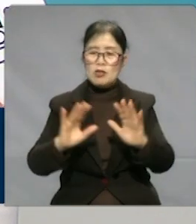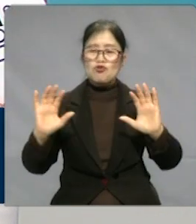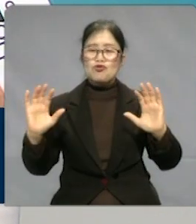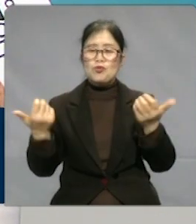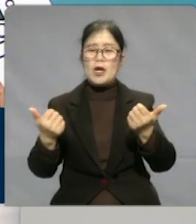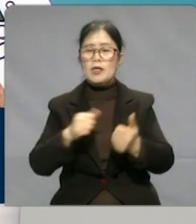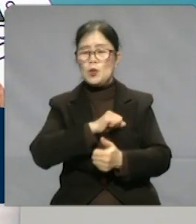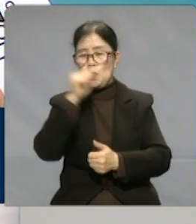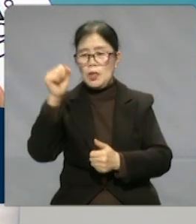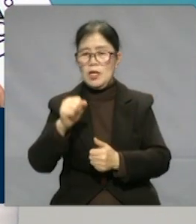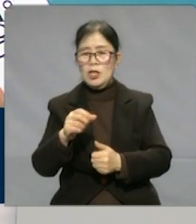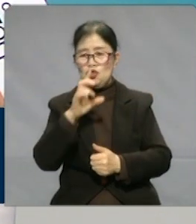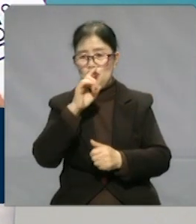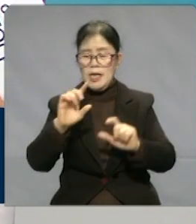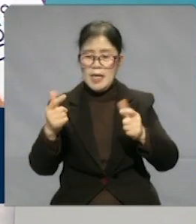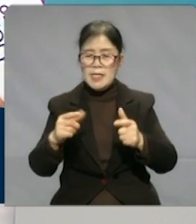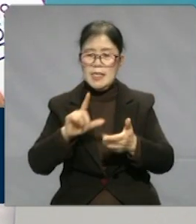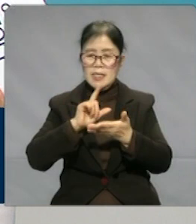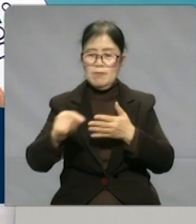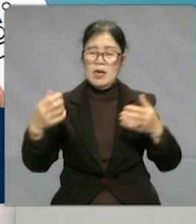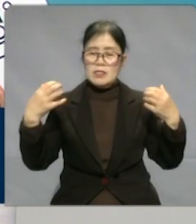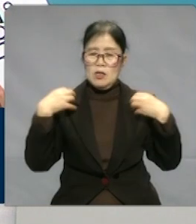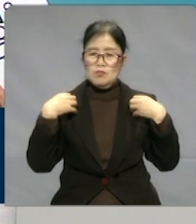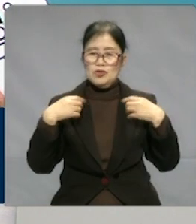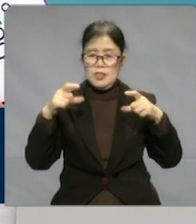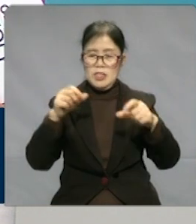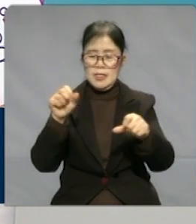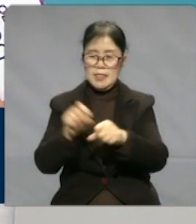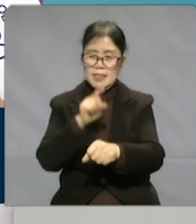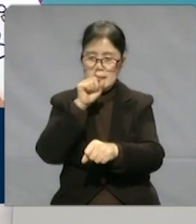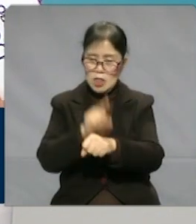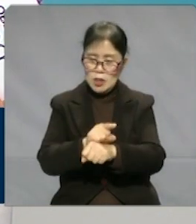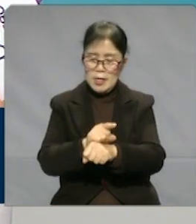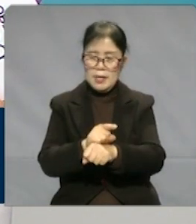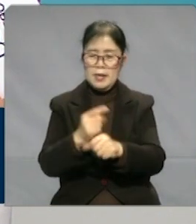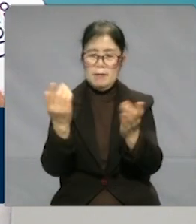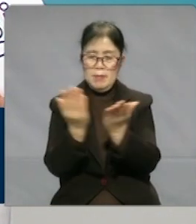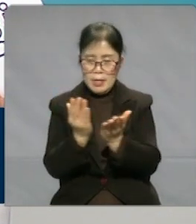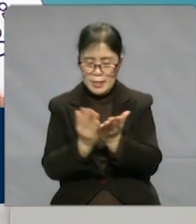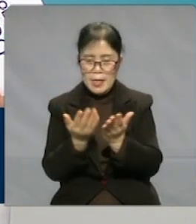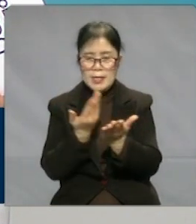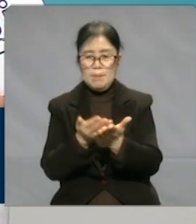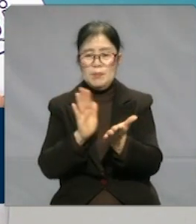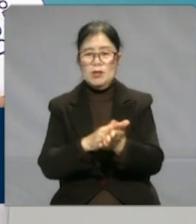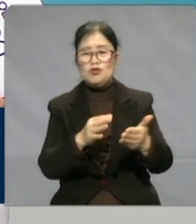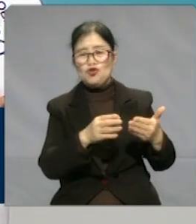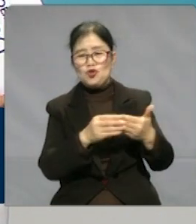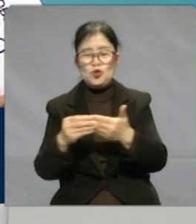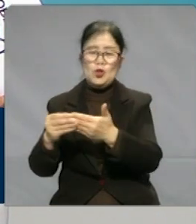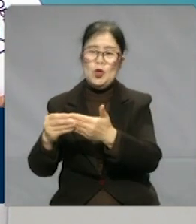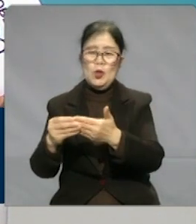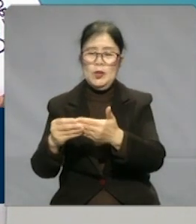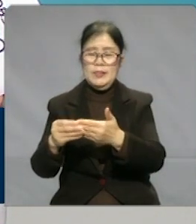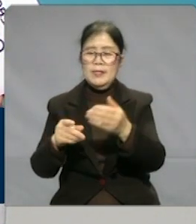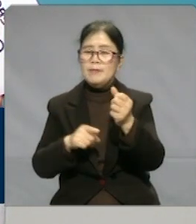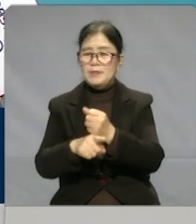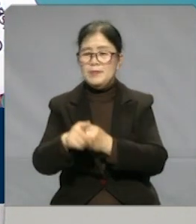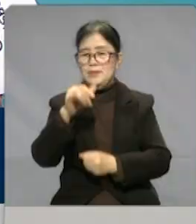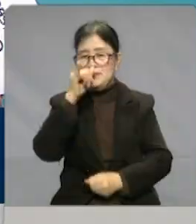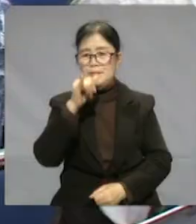통과했는데 중앙이 아닌 지방정부가 지역 특성에 맞게 개편을 주도했다는 데 의미가 있습니다. 유승열